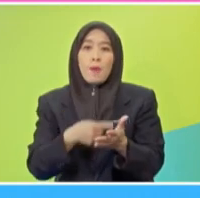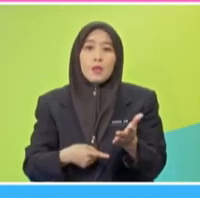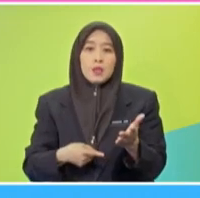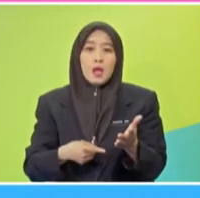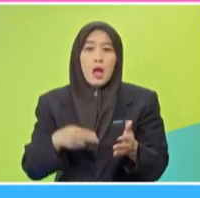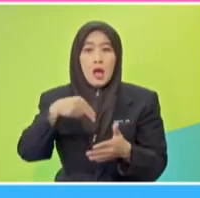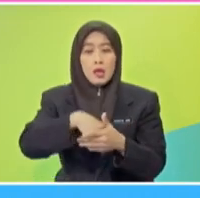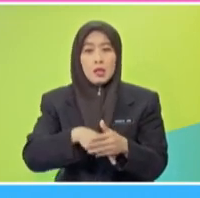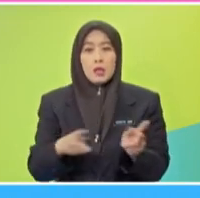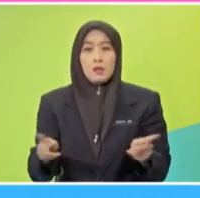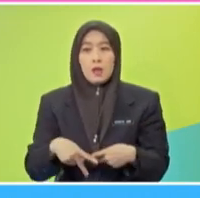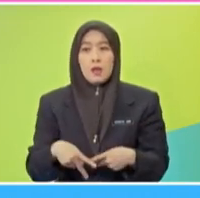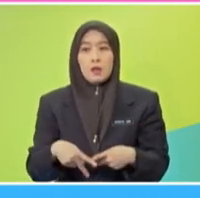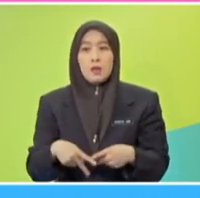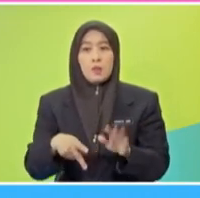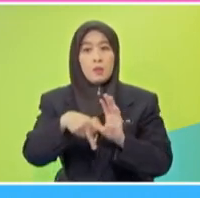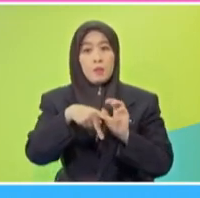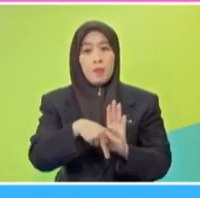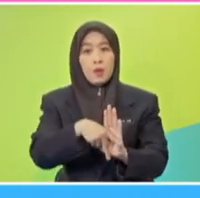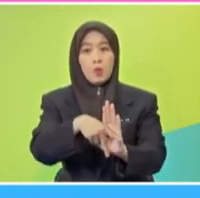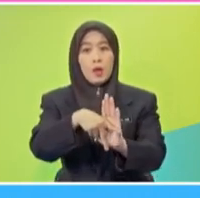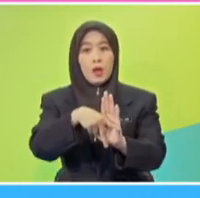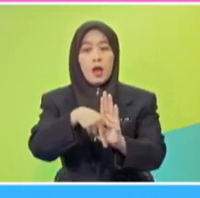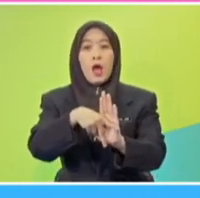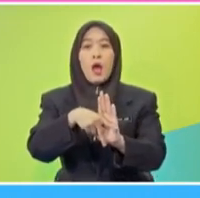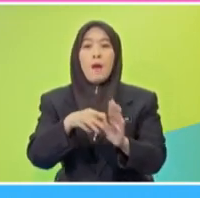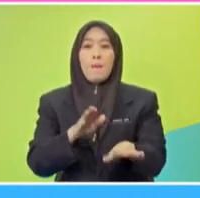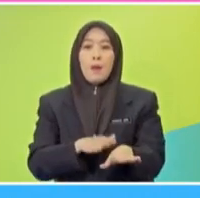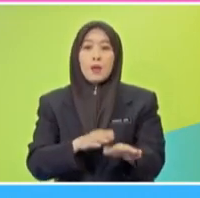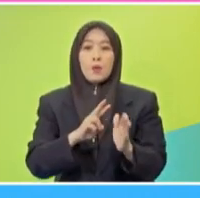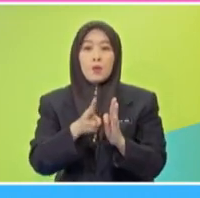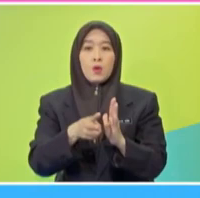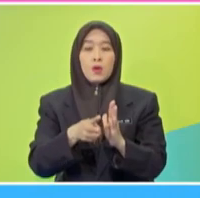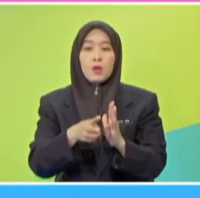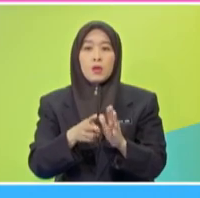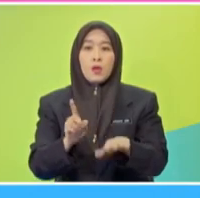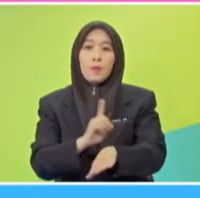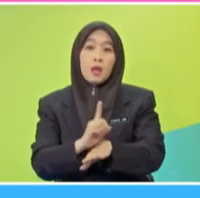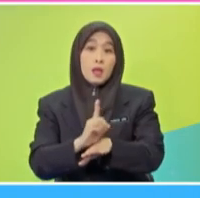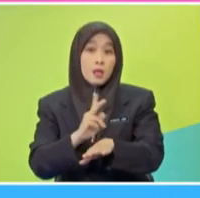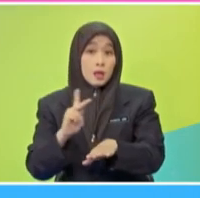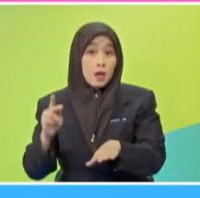dan yang dipaparkan Oke atau berdasarkan pengetahuan kamu sendiri